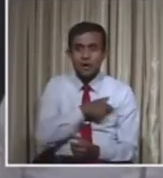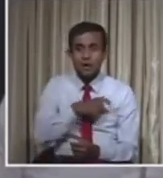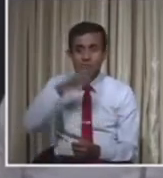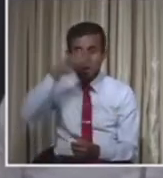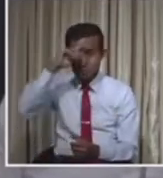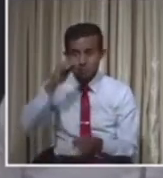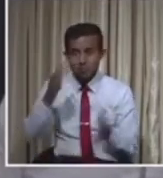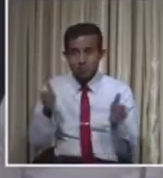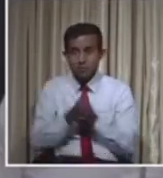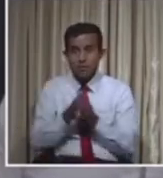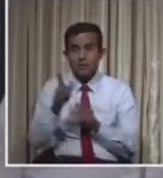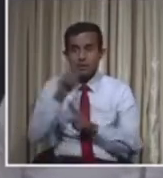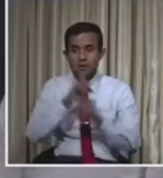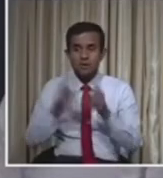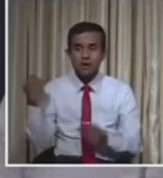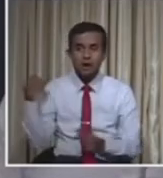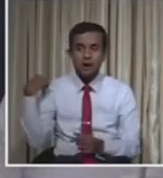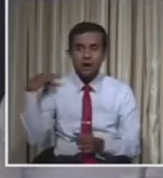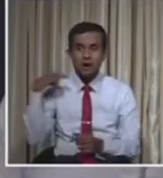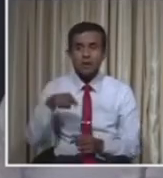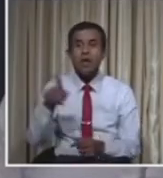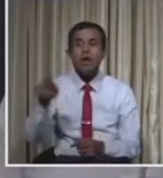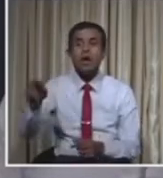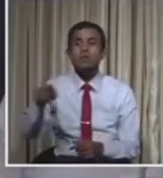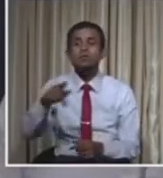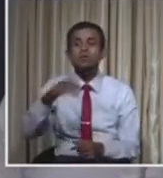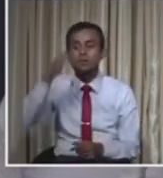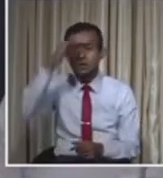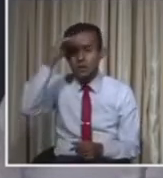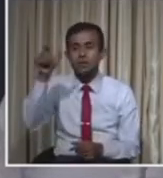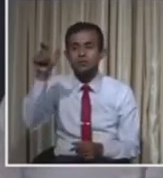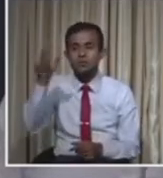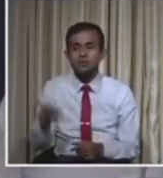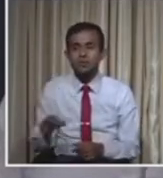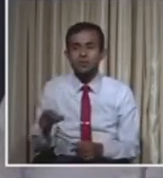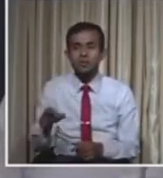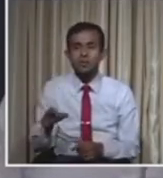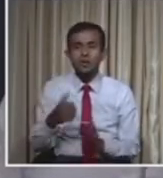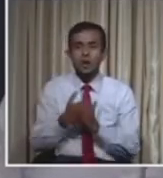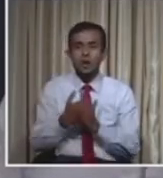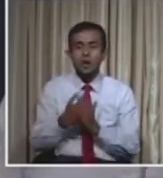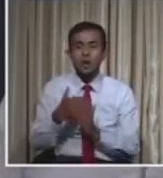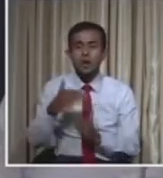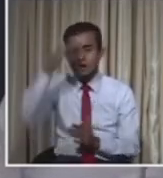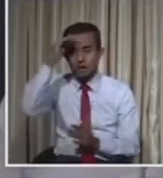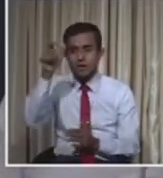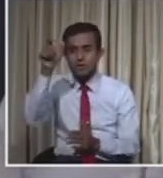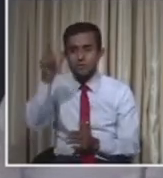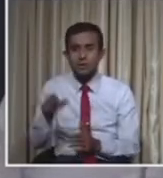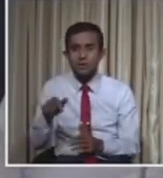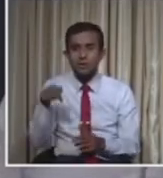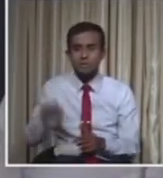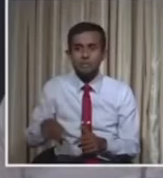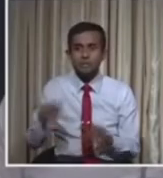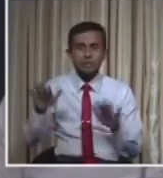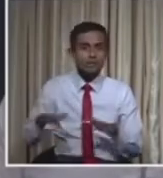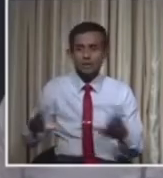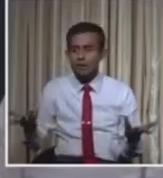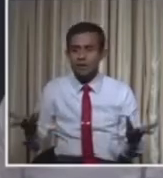කතා කරලත් ආවේ කවුද නායකතුමා අර කතානායකතුමනි නායකතුමා මෙතන